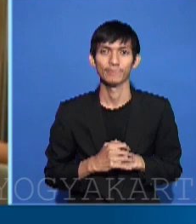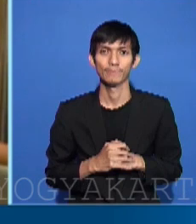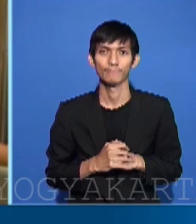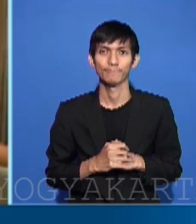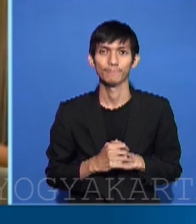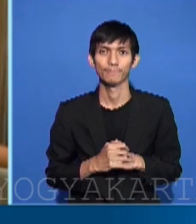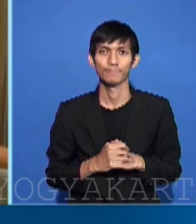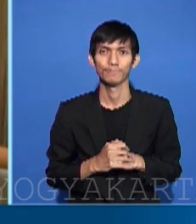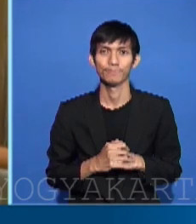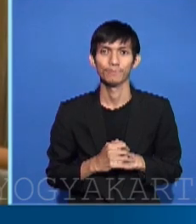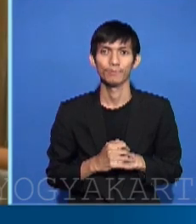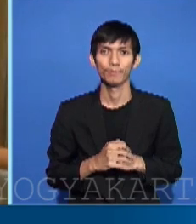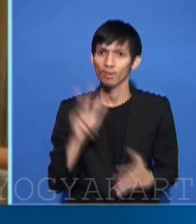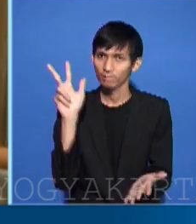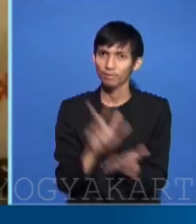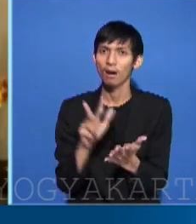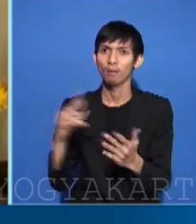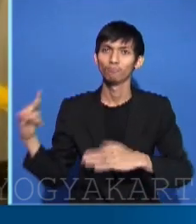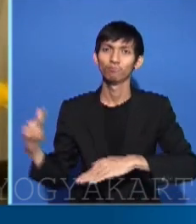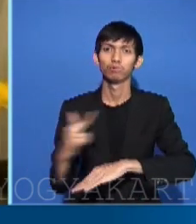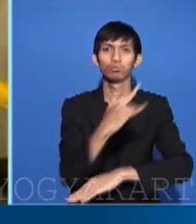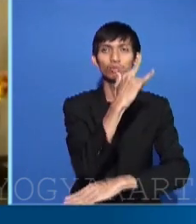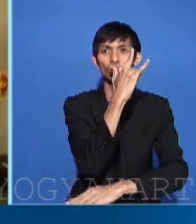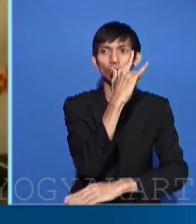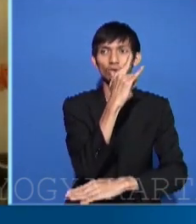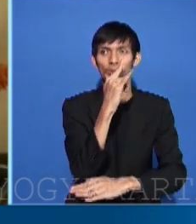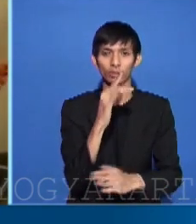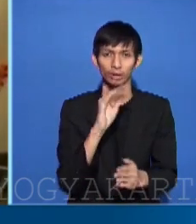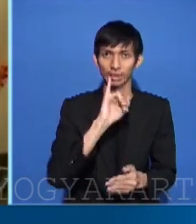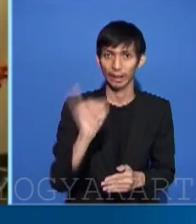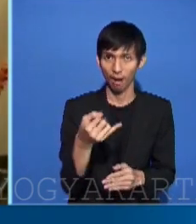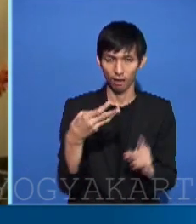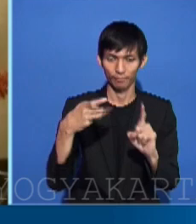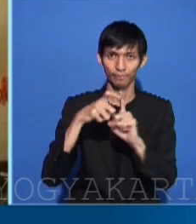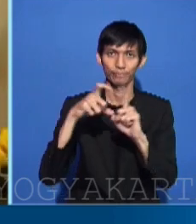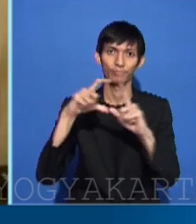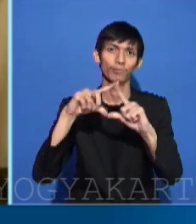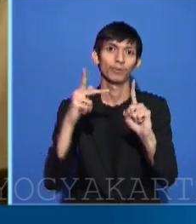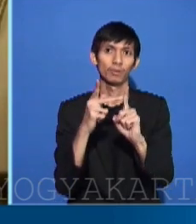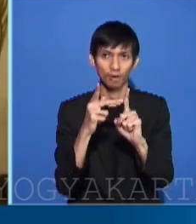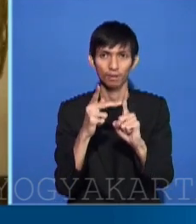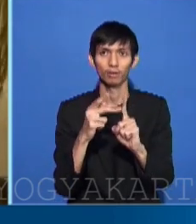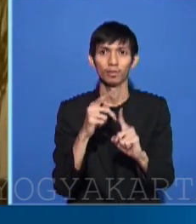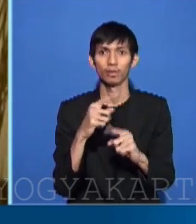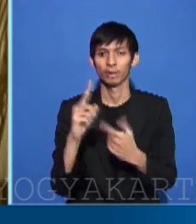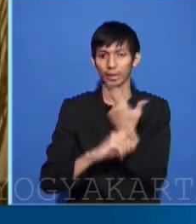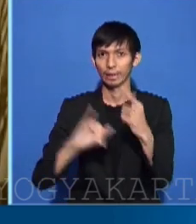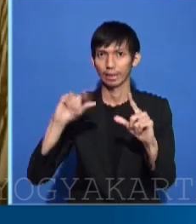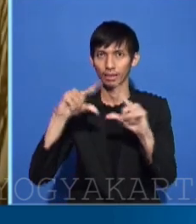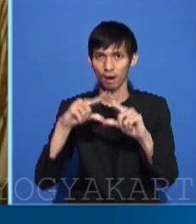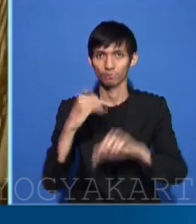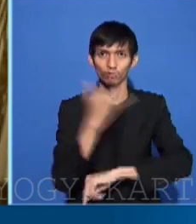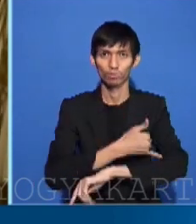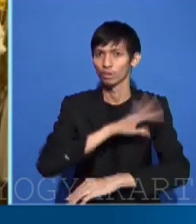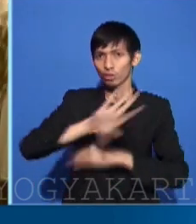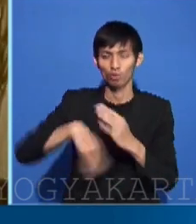Di sela-sela launching penerbangan langsung ke Jeddah, Saudi Arabia, PGS General Manager YIA, Ms. Ranedi, menyatakan seluruh fasilitas di